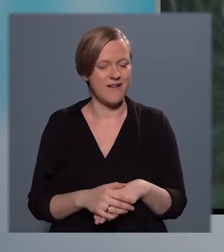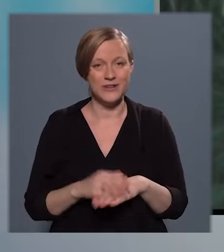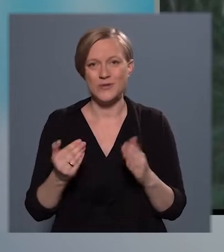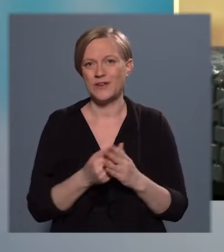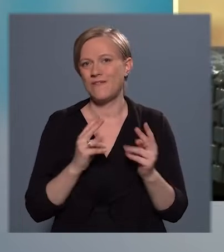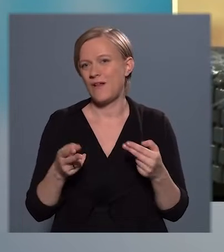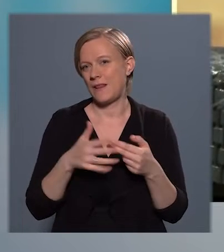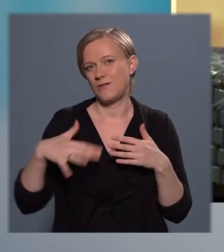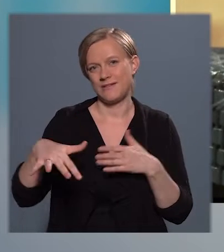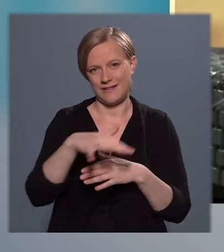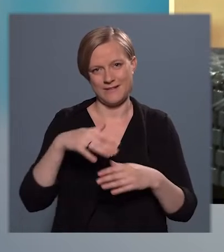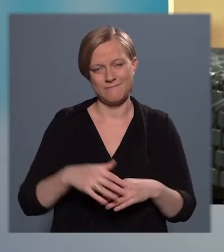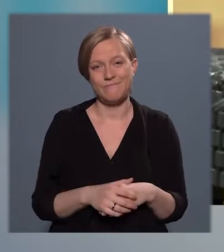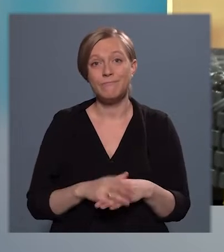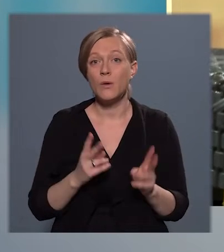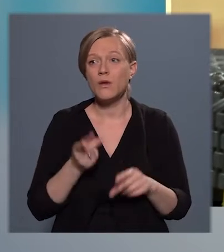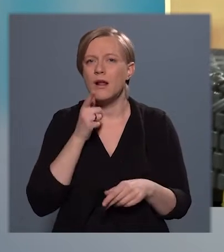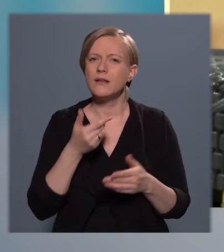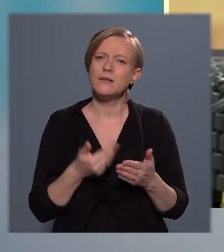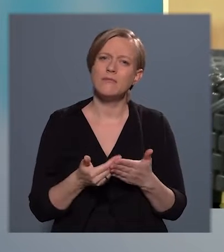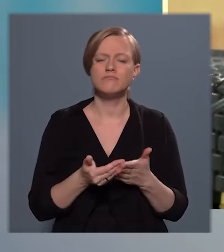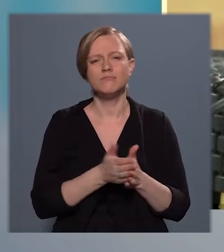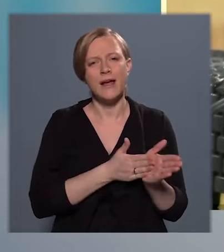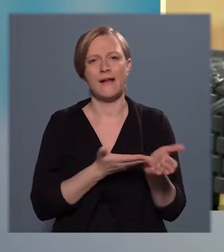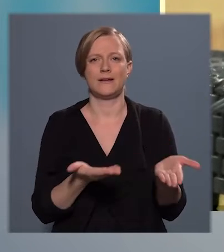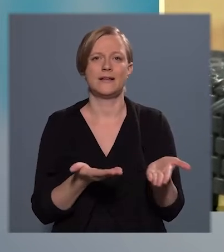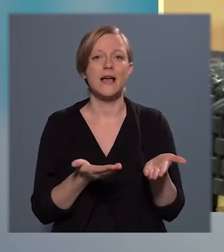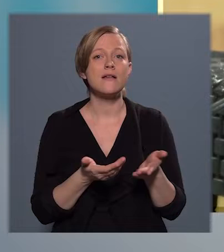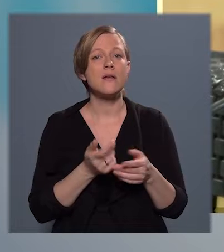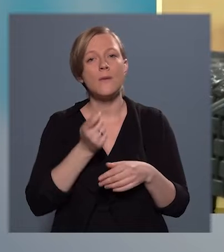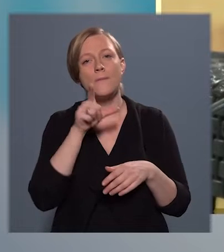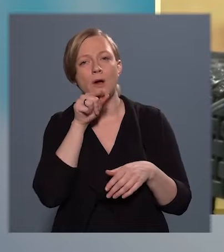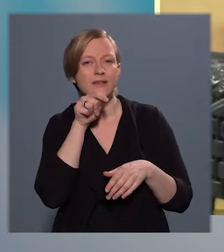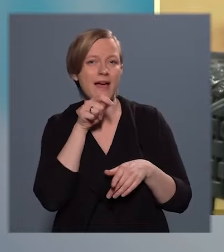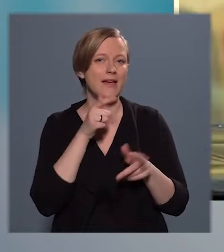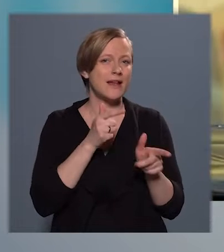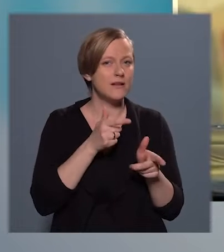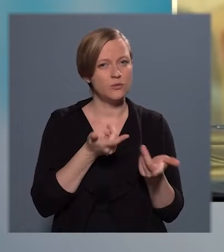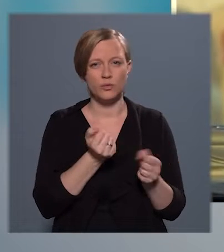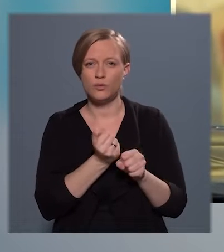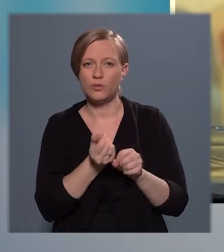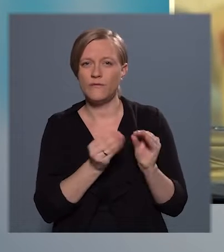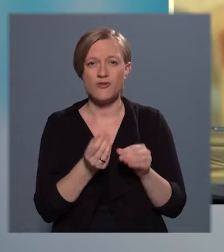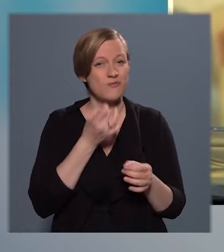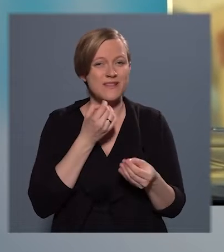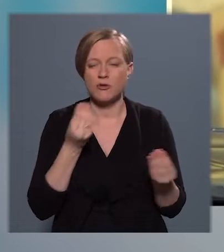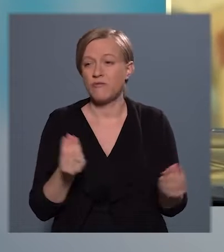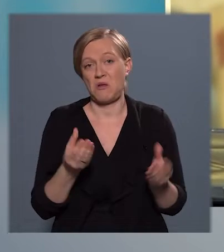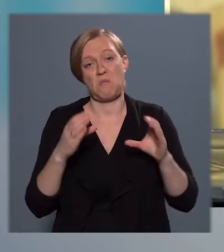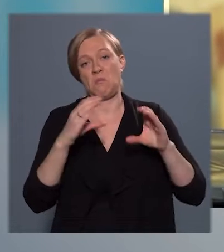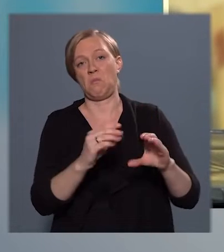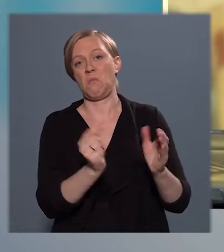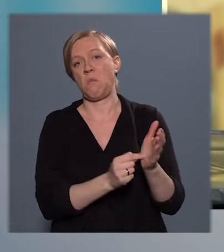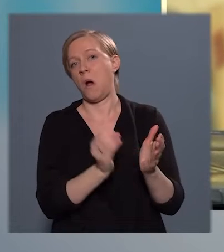vannak a környezetünkben. Hogyan fogjunk hozzá egy madáretető készítéséhez? Van valami speciális dolog, vagy egyszerűen csak kitesszük a